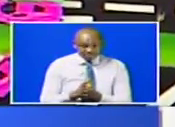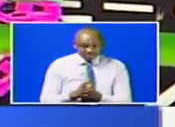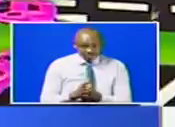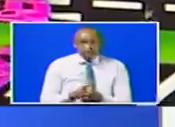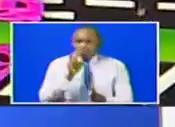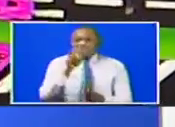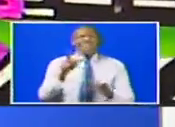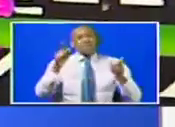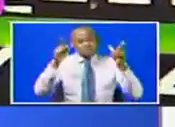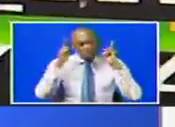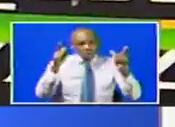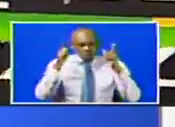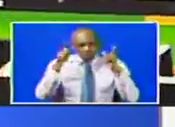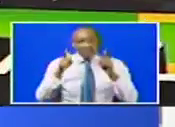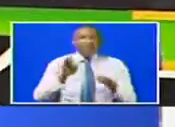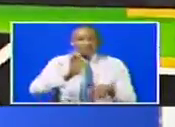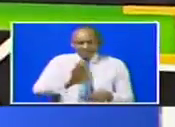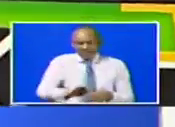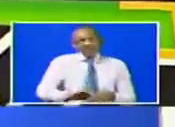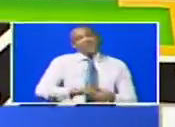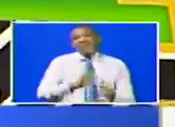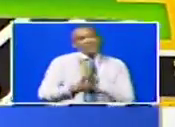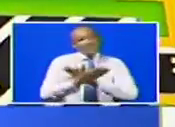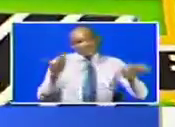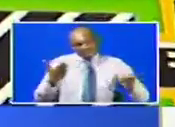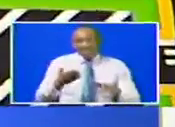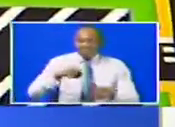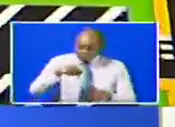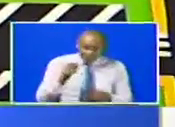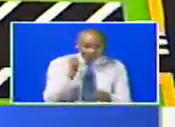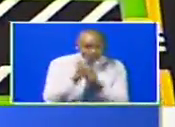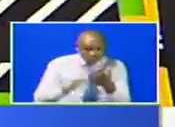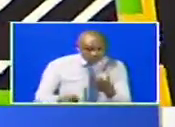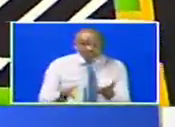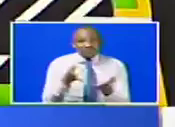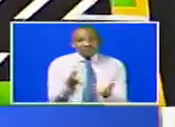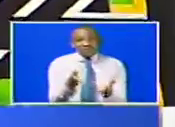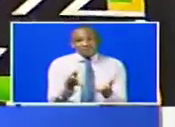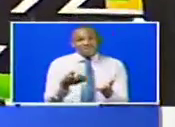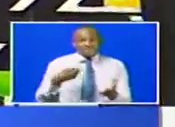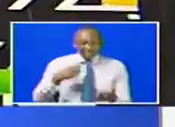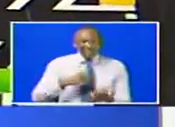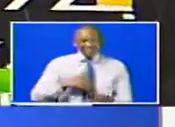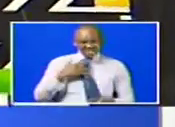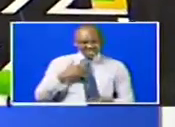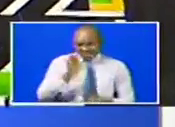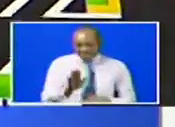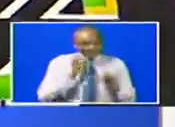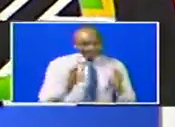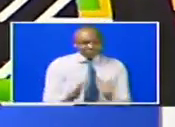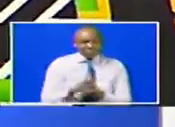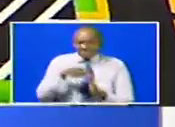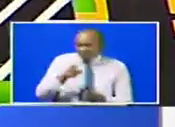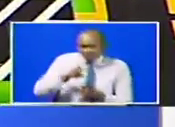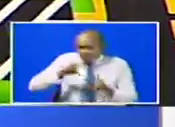unakuta lori ilikosa brake. Anakuwa na ile chance saa hiyo, because ame sense hakuna brake.